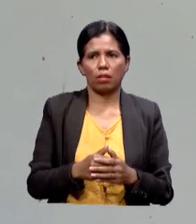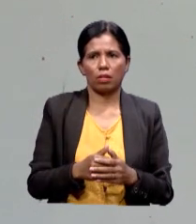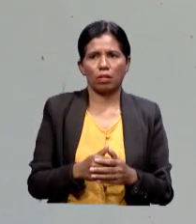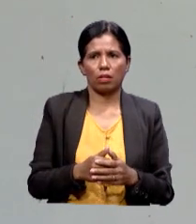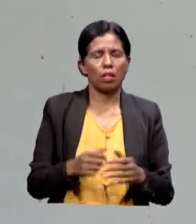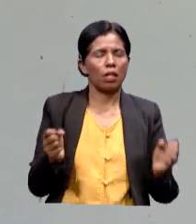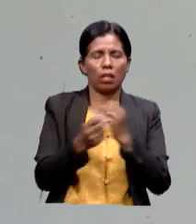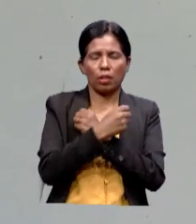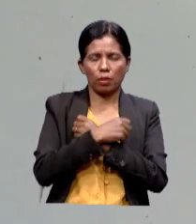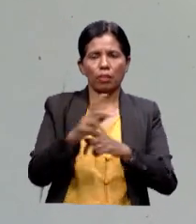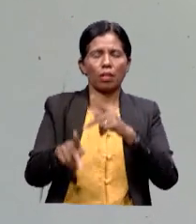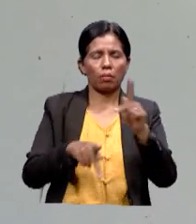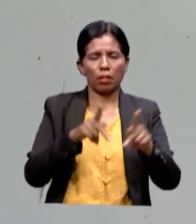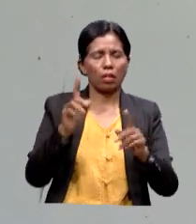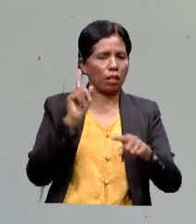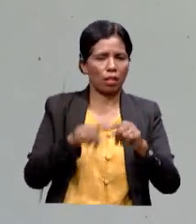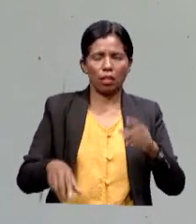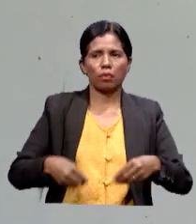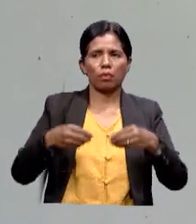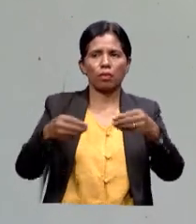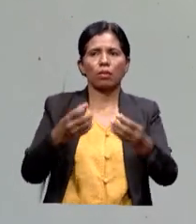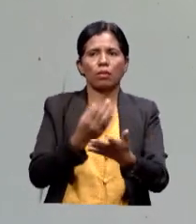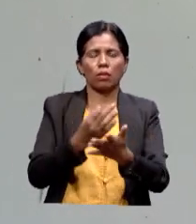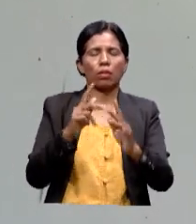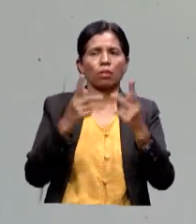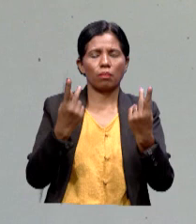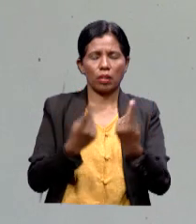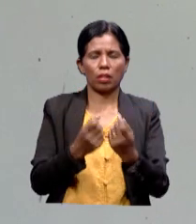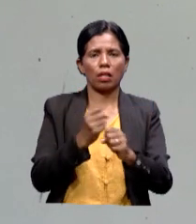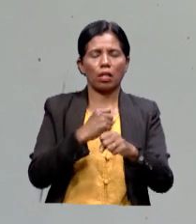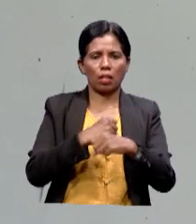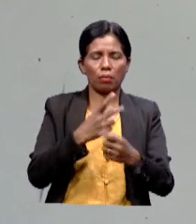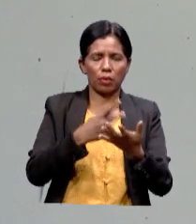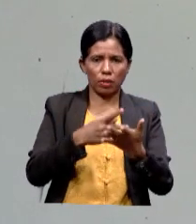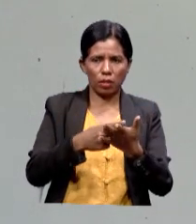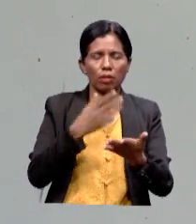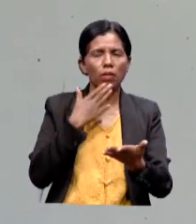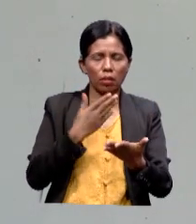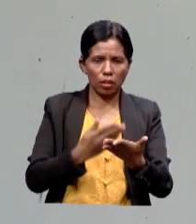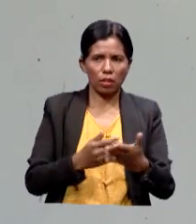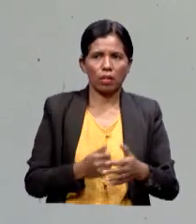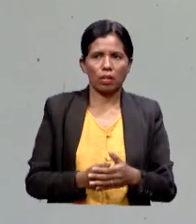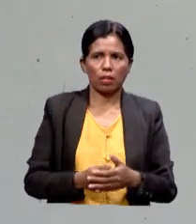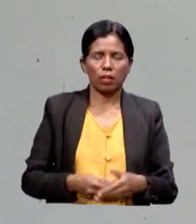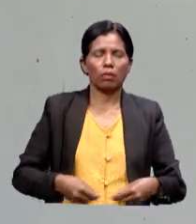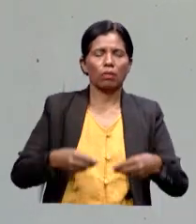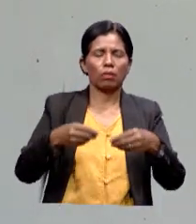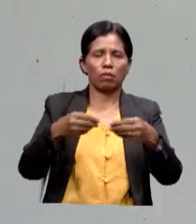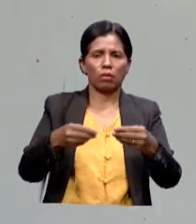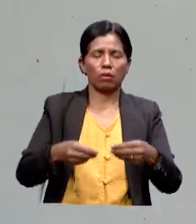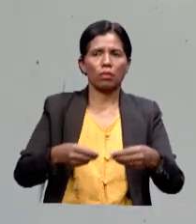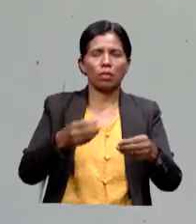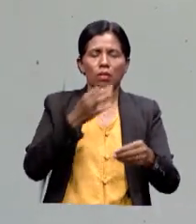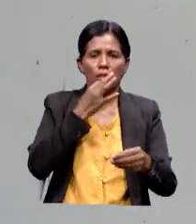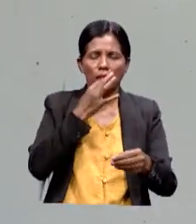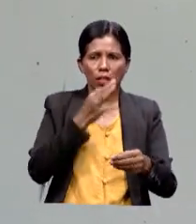la domi povo de ne la like fo. Dia kre fo sam ba kompanya sira hal projektu dia kre duke di ho si sesa baju. Fo buat tidak